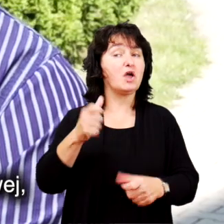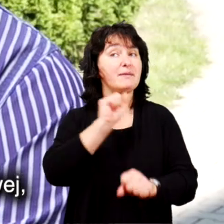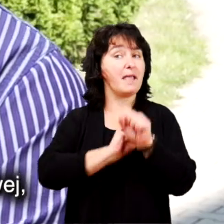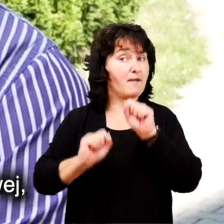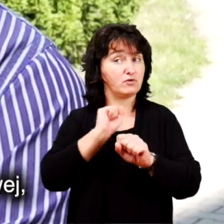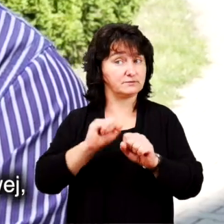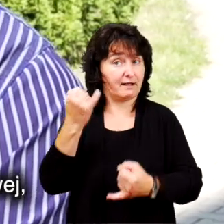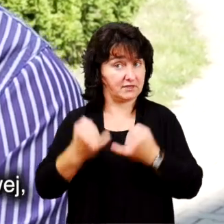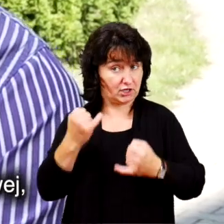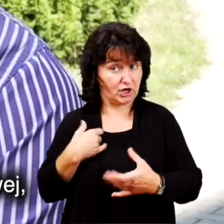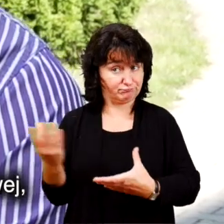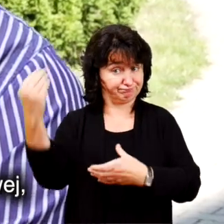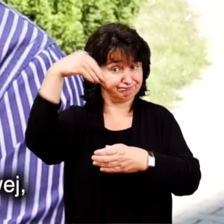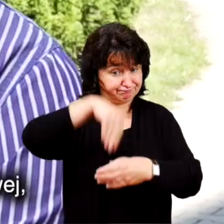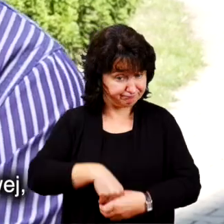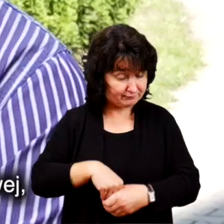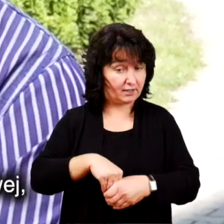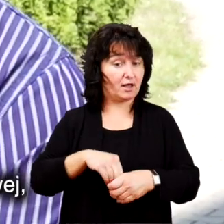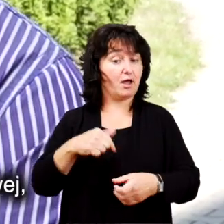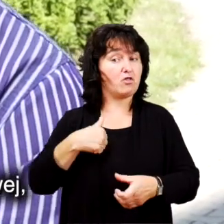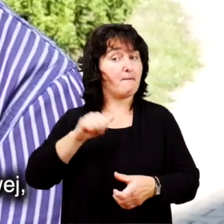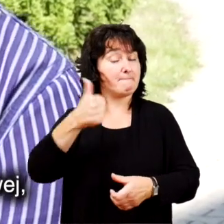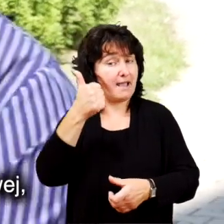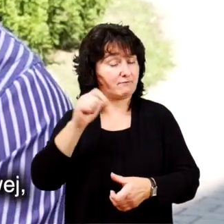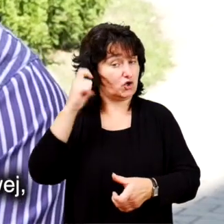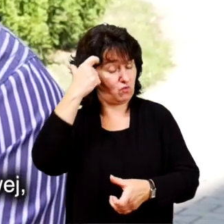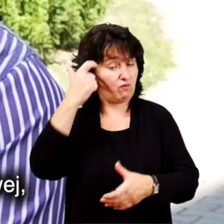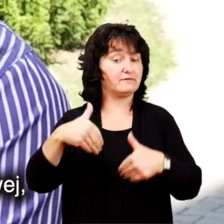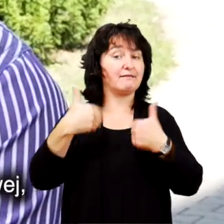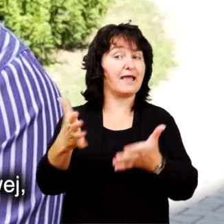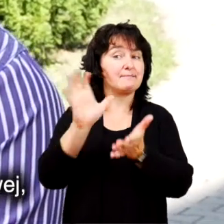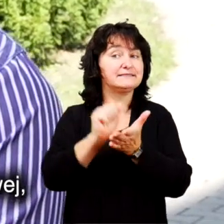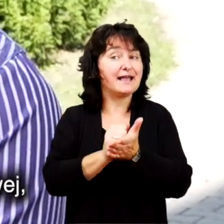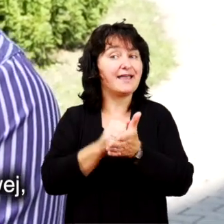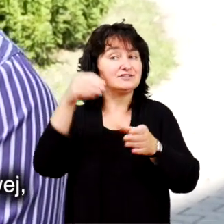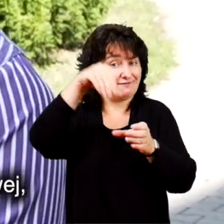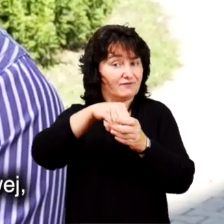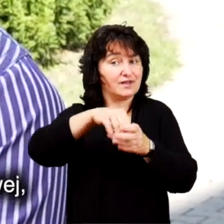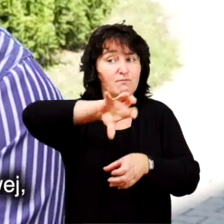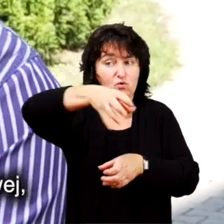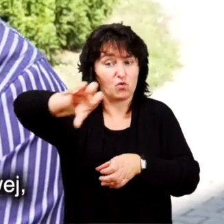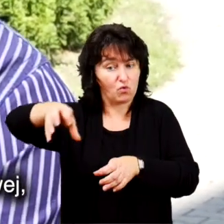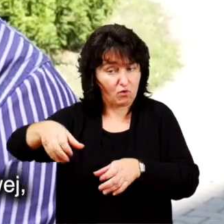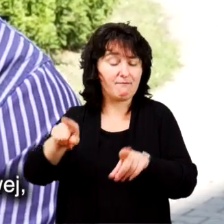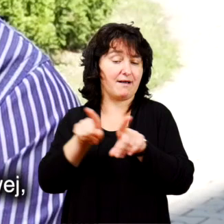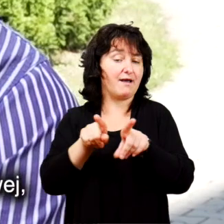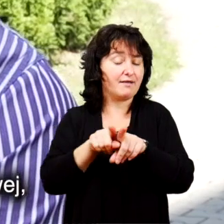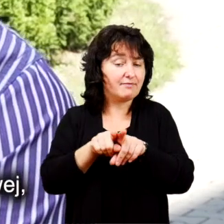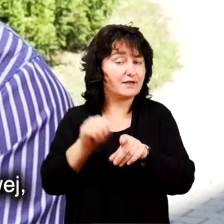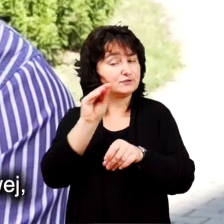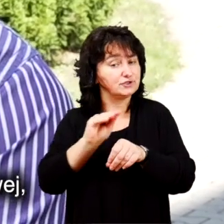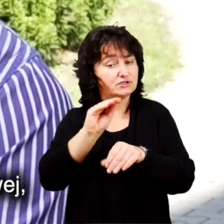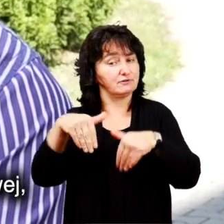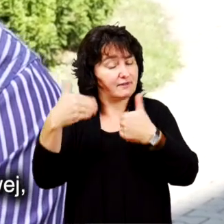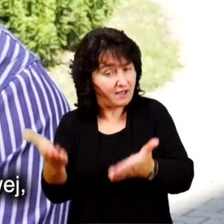Nasi podopieczni przychodząc do nas w pierwszym rzędzie biorą udział w zajęciach w grupach, ale oprócz